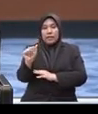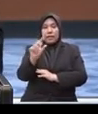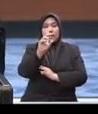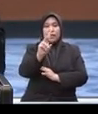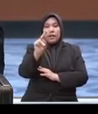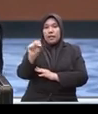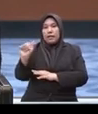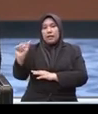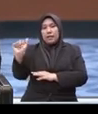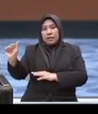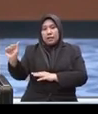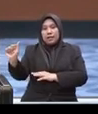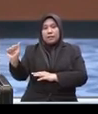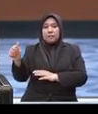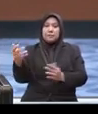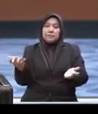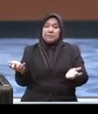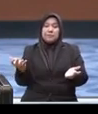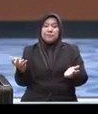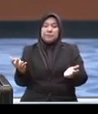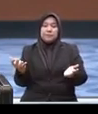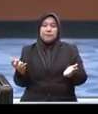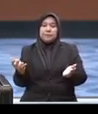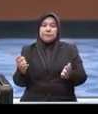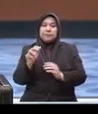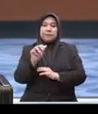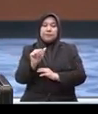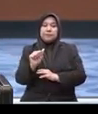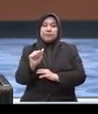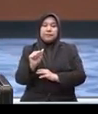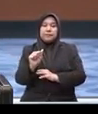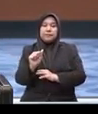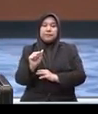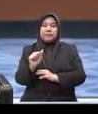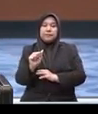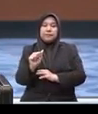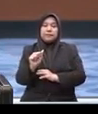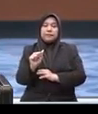di NII ke eh apa